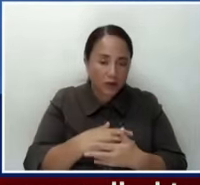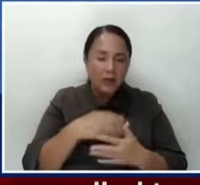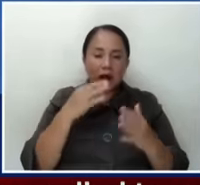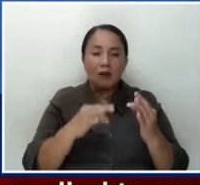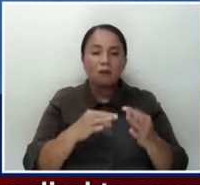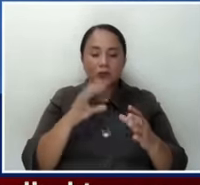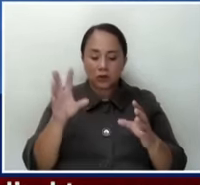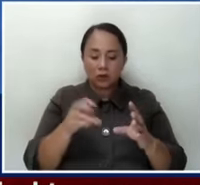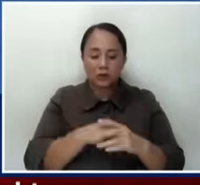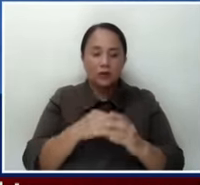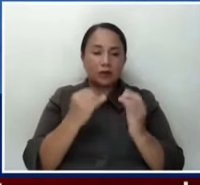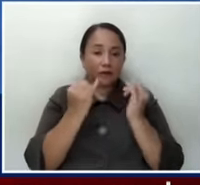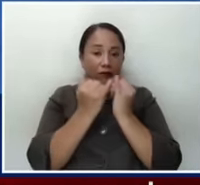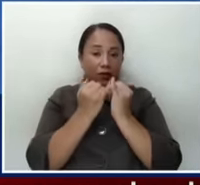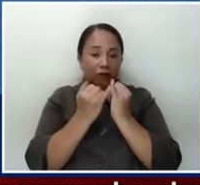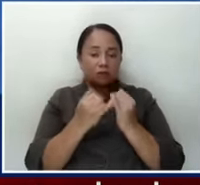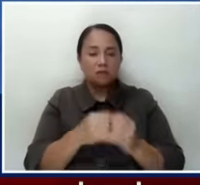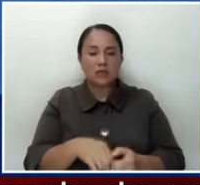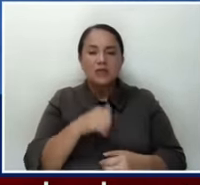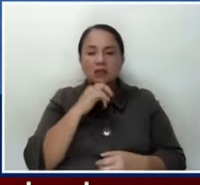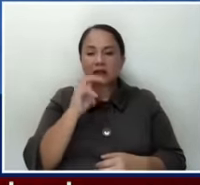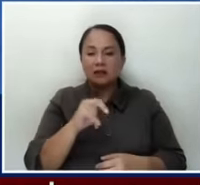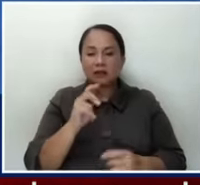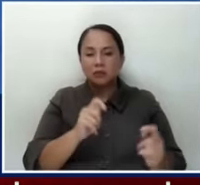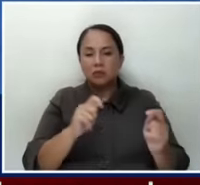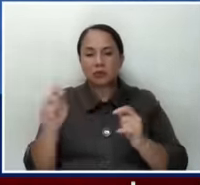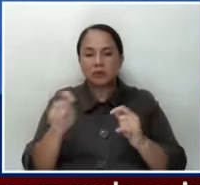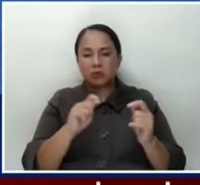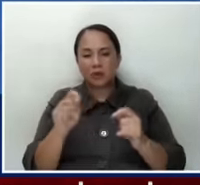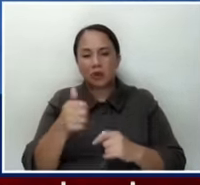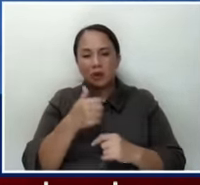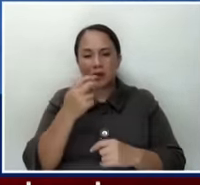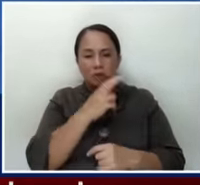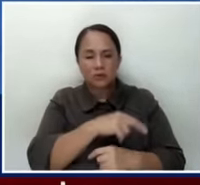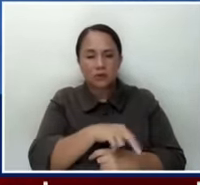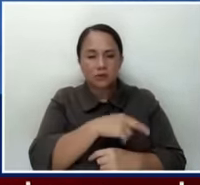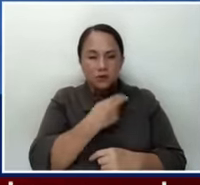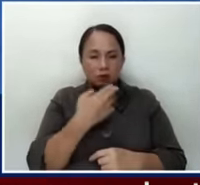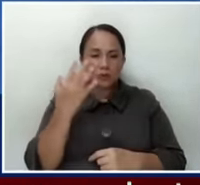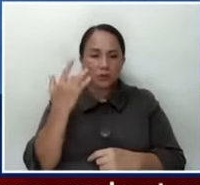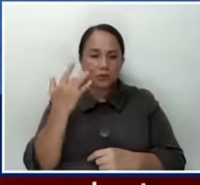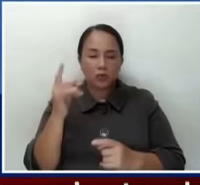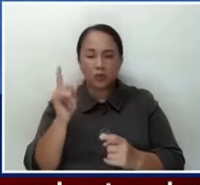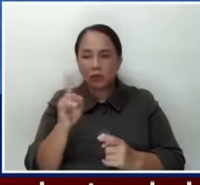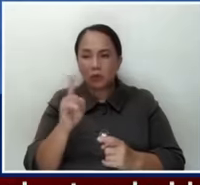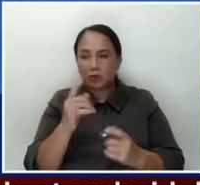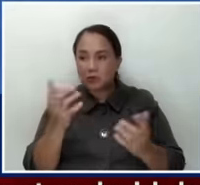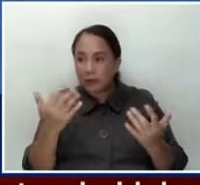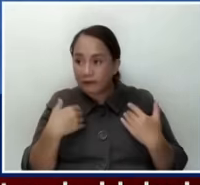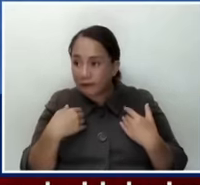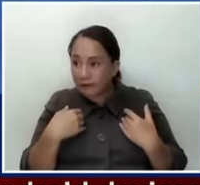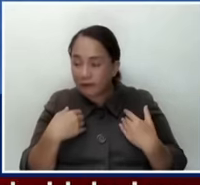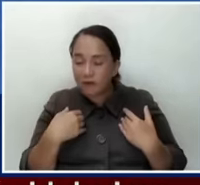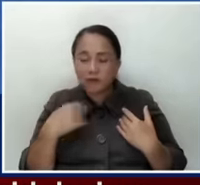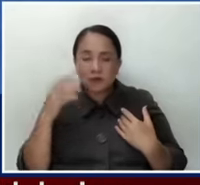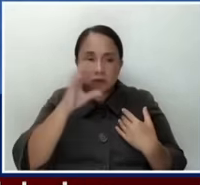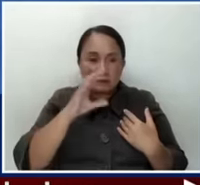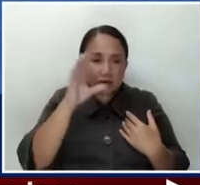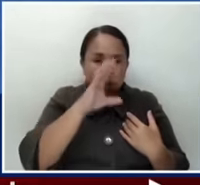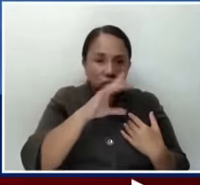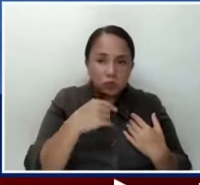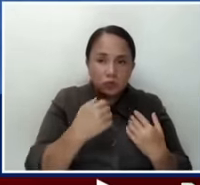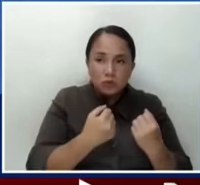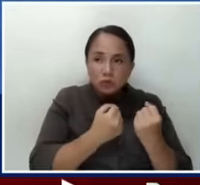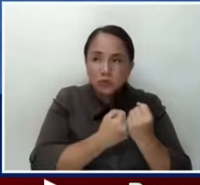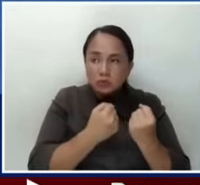siya ng PhilHealth, hindi na namin kailangan lumipat-lipat ng ibang ospital na kung ano yung meron doon at maghagilap kami ng guarantee letter para pambayad